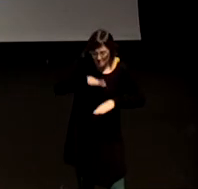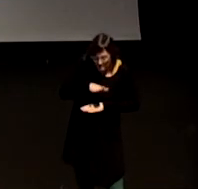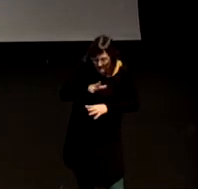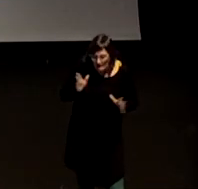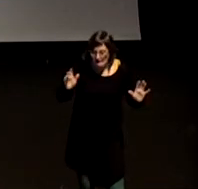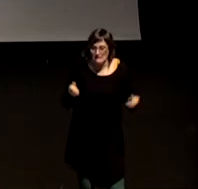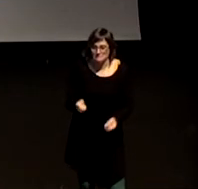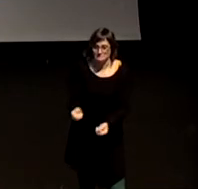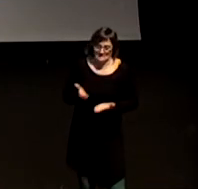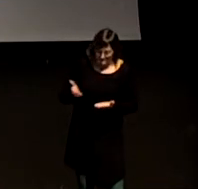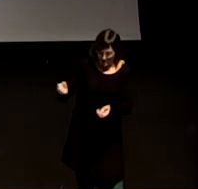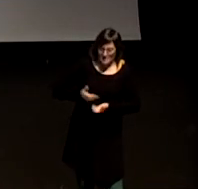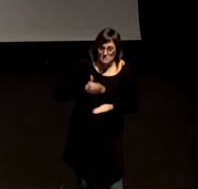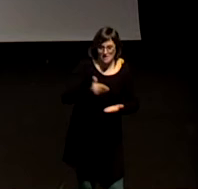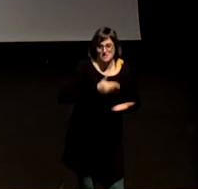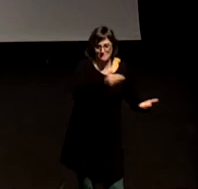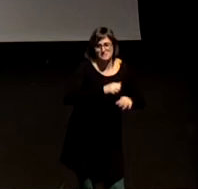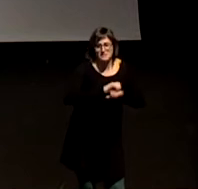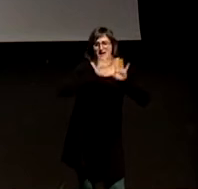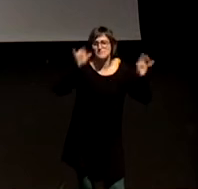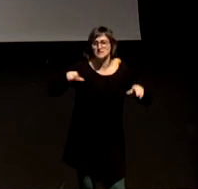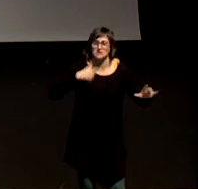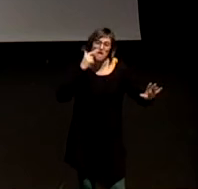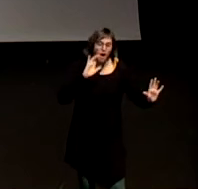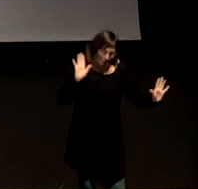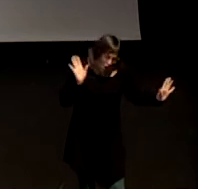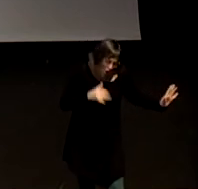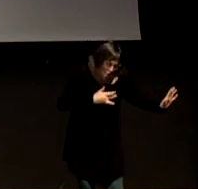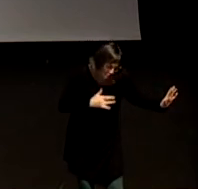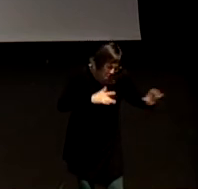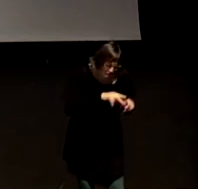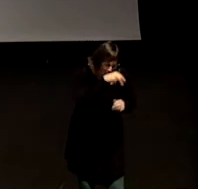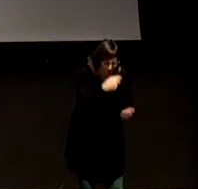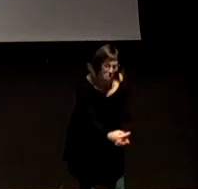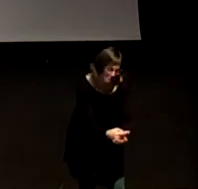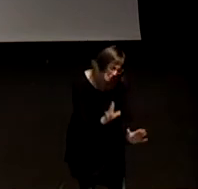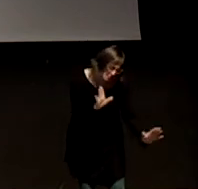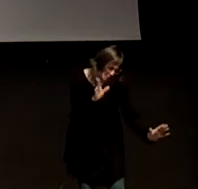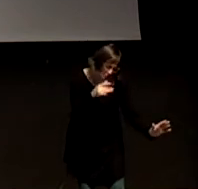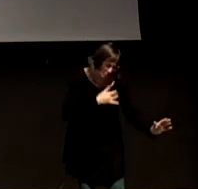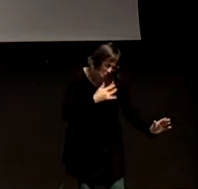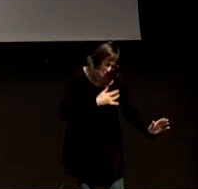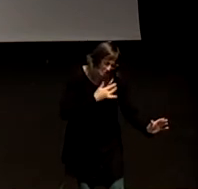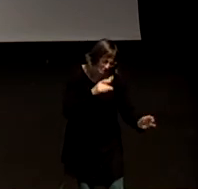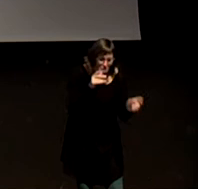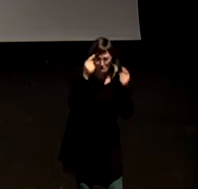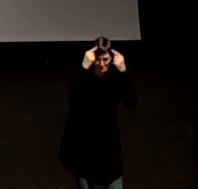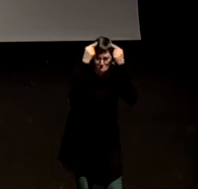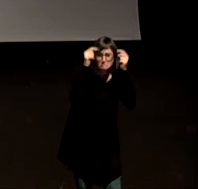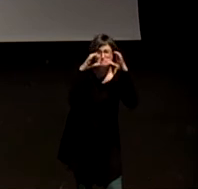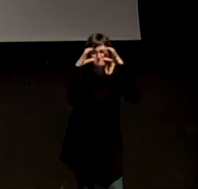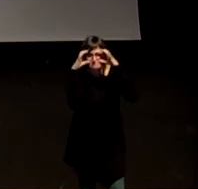harcelés par des tas de personnes qui croyant bien faire vont ramasser cette pauvre petite chouette hulotte cette pauvre petite chevêche